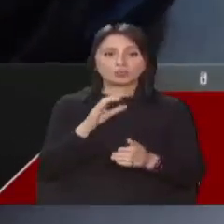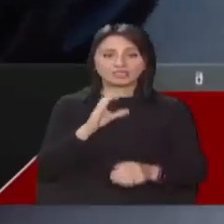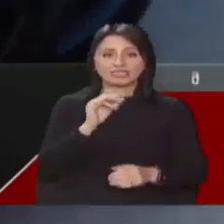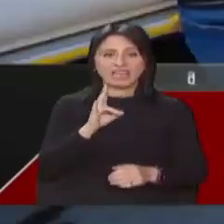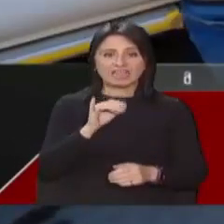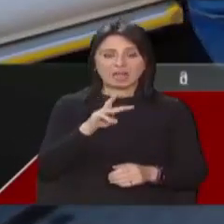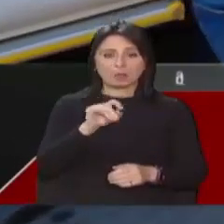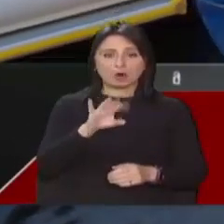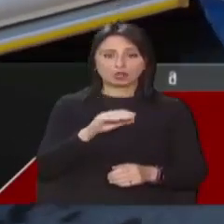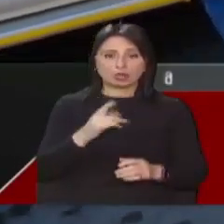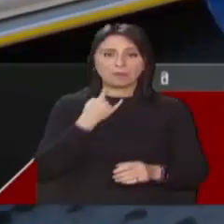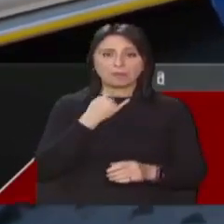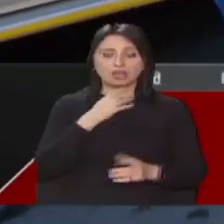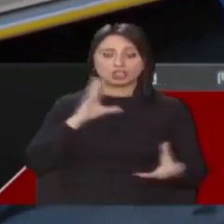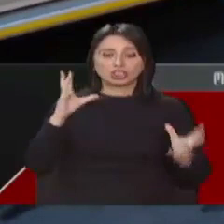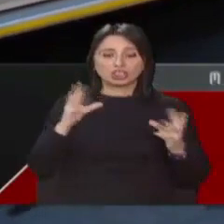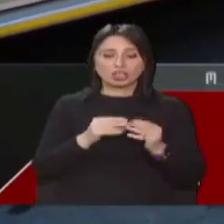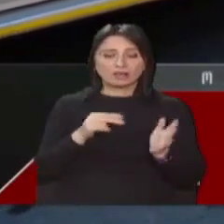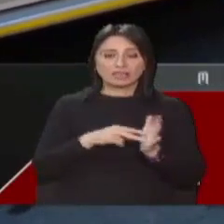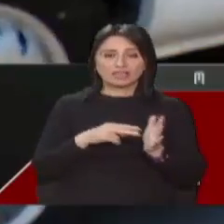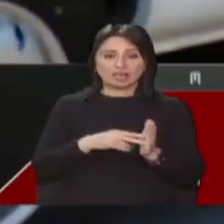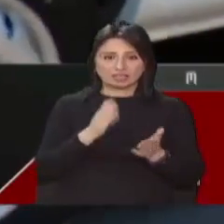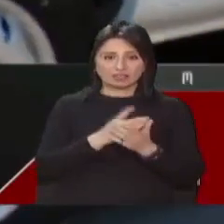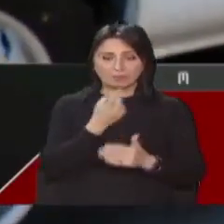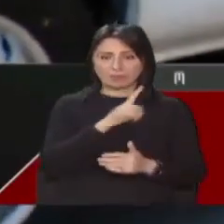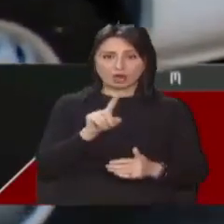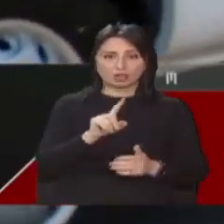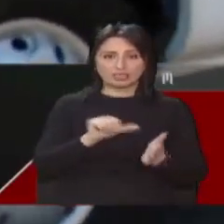სენა მოტორსმა. მიკროავტობუსების ჯამურმა თანხამ კი შეადგინა